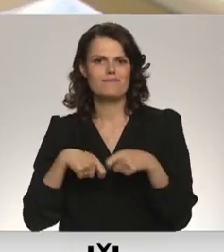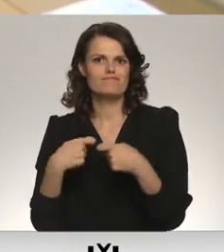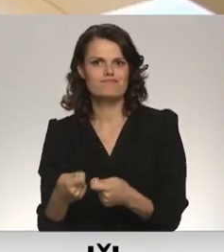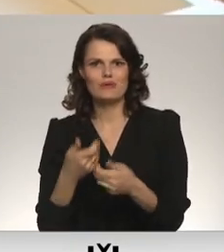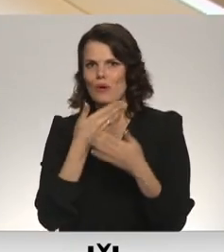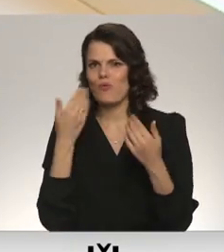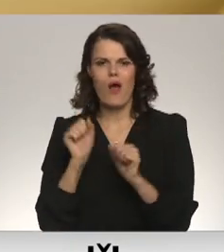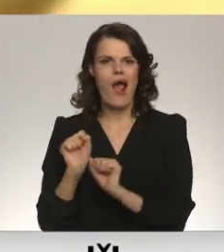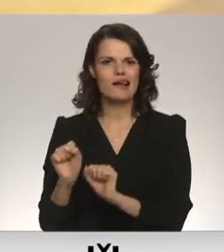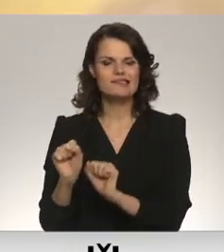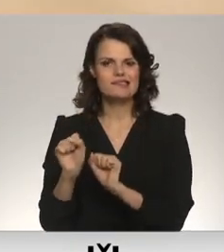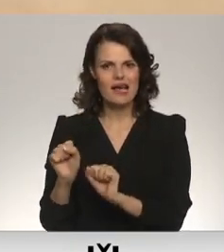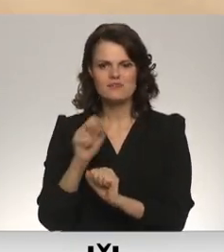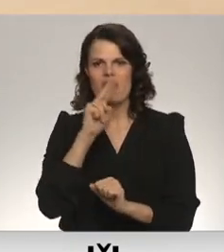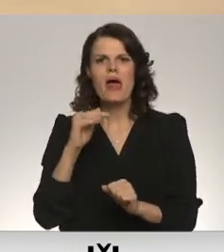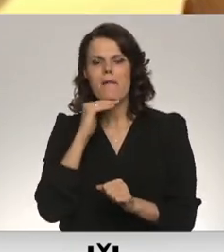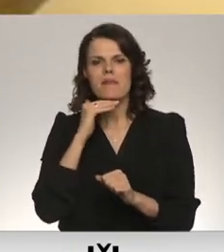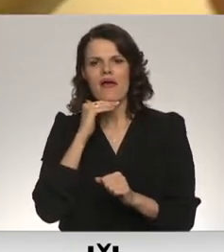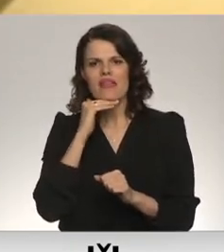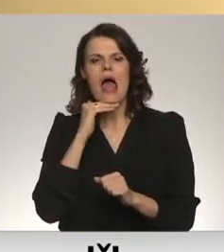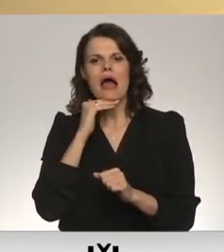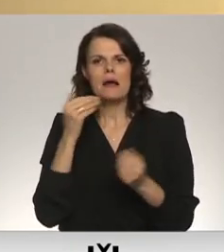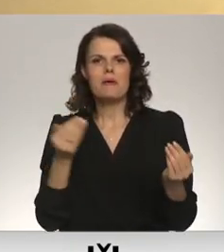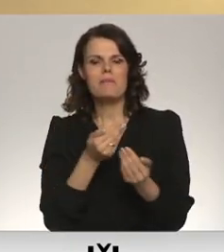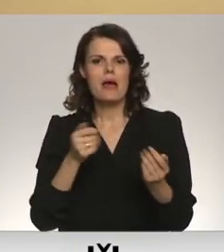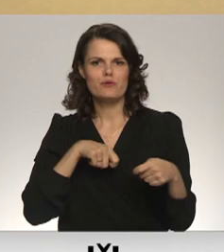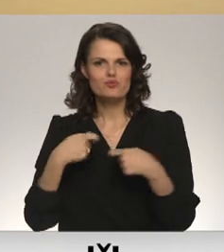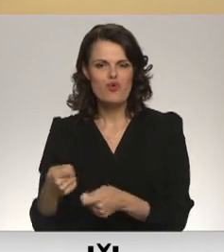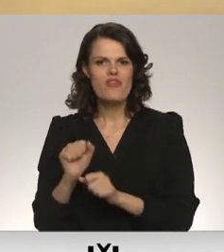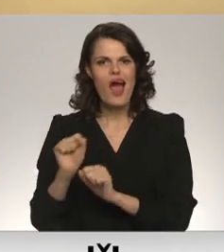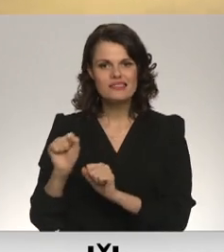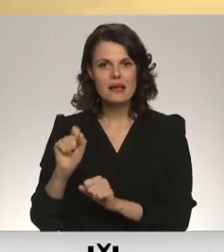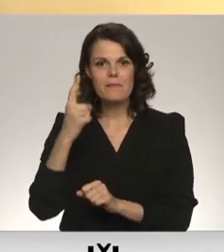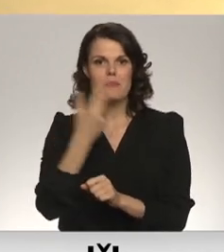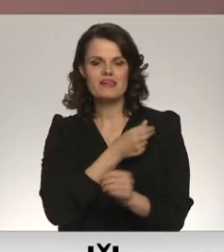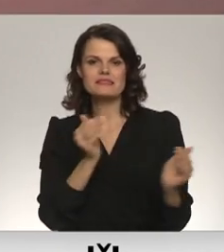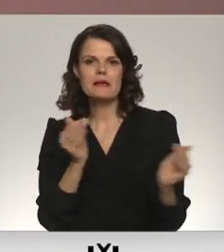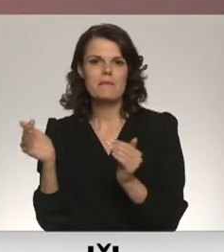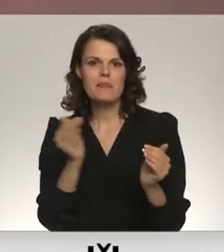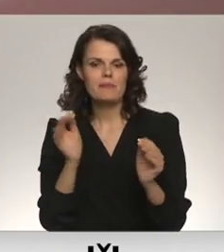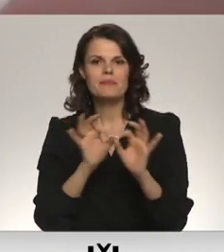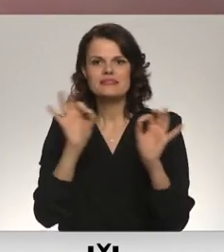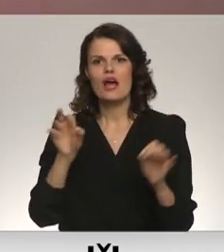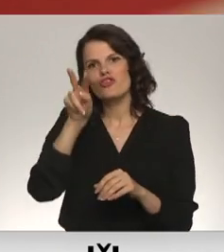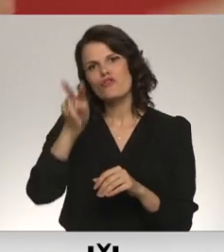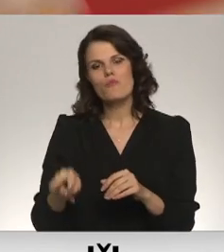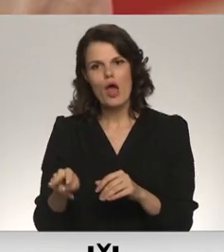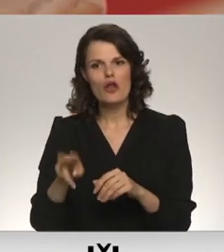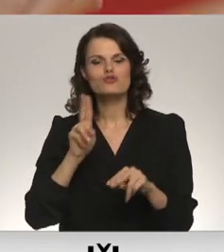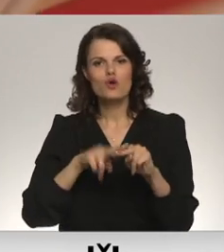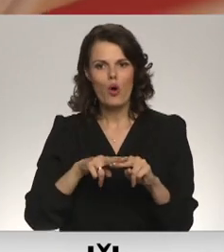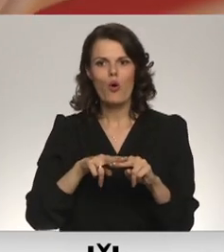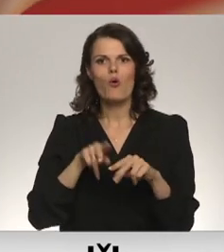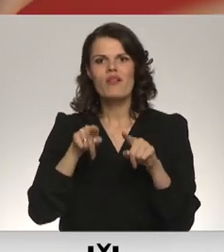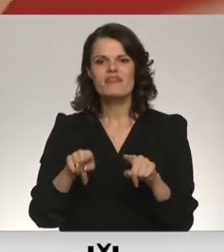nenodrošina aizsargājošu efektu un nepietiekami nokļūst pie gaidāmā mazuļa. Pirmo vakcīnu zīdaiņiem veic 2 mēnešu vecumā, un tā vēl